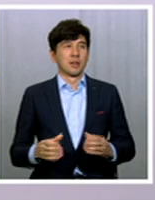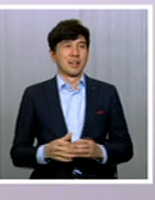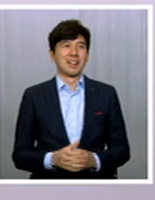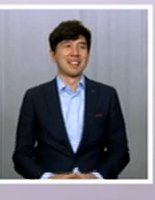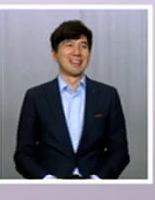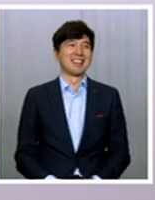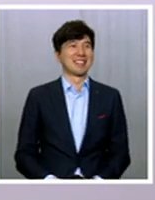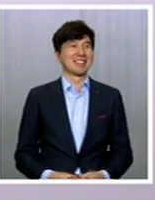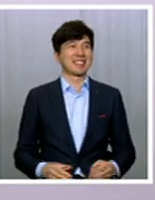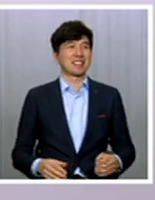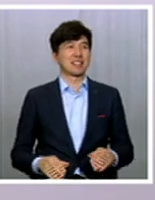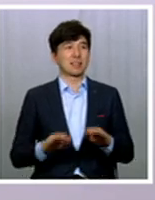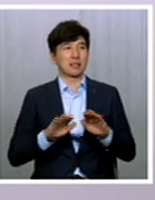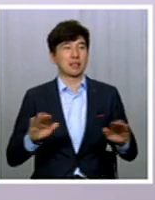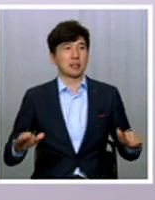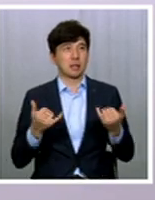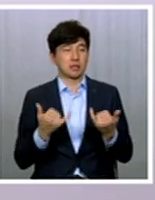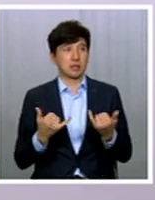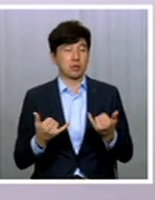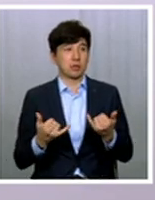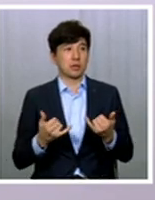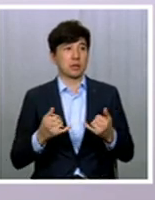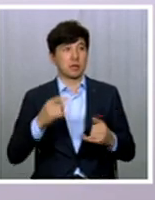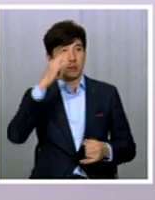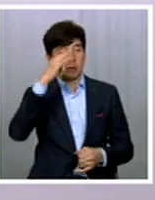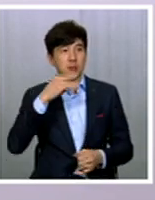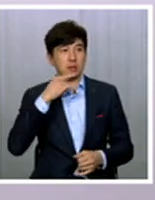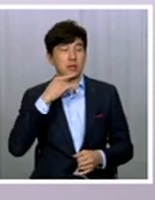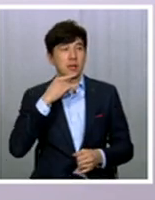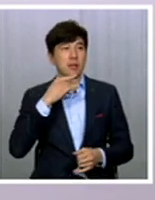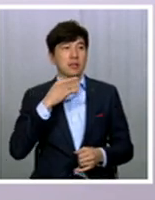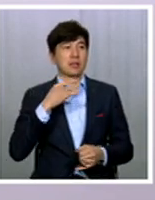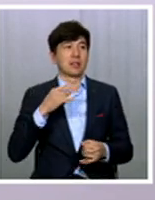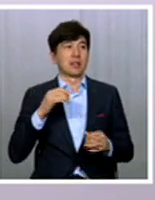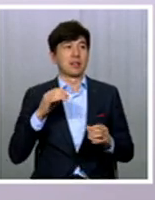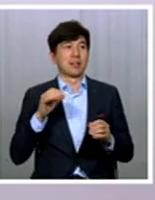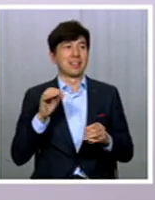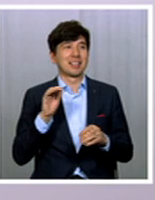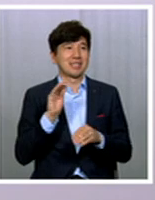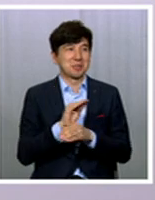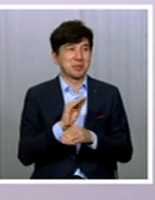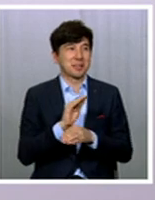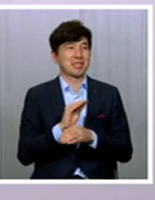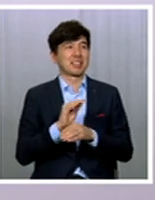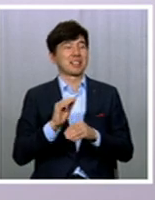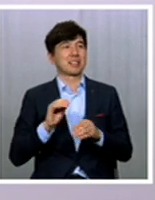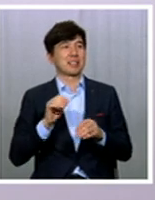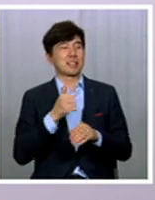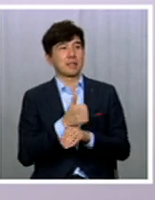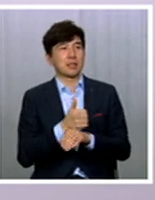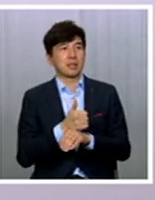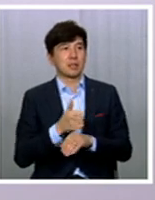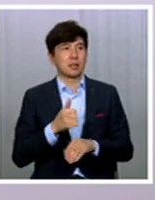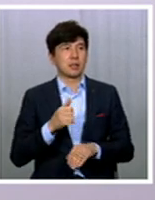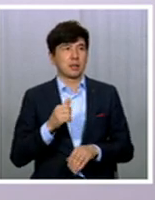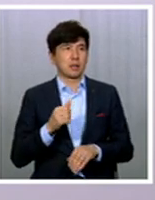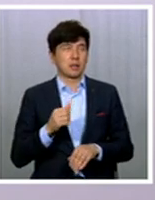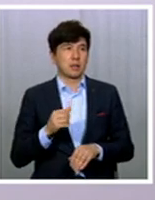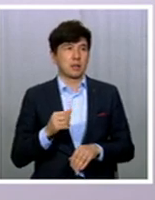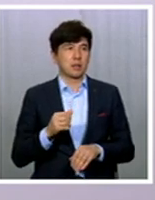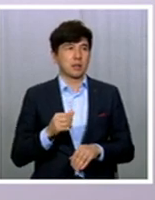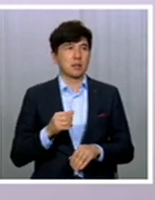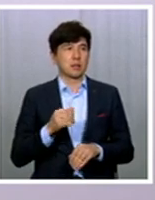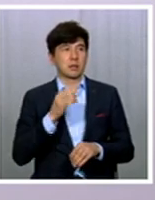Оқушылар, бүгінгі сабақта сіздер Қазақстанды компонентті қосымша қамтуы негізінде экономикалық инфрақұрылымның элементтерін